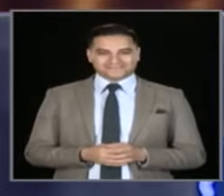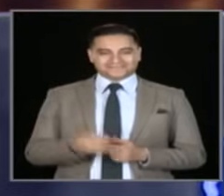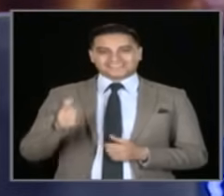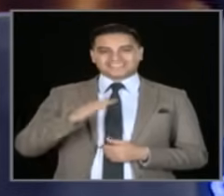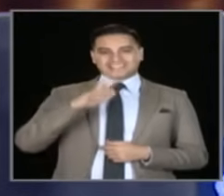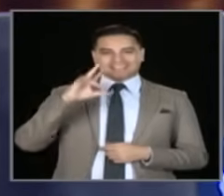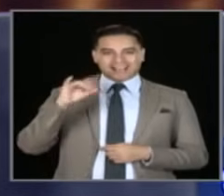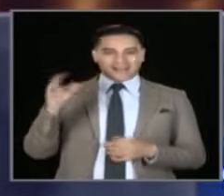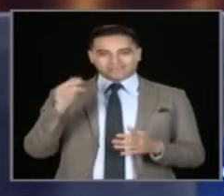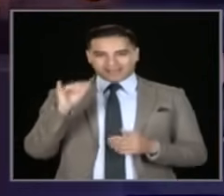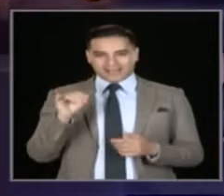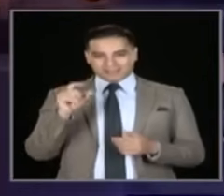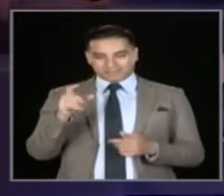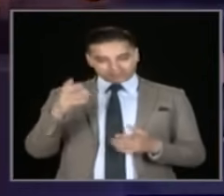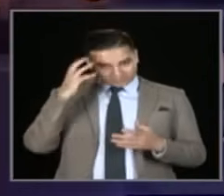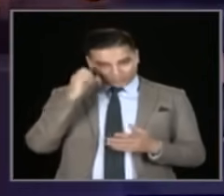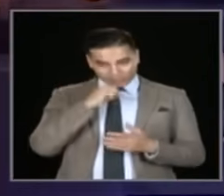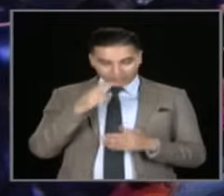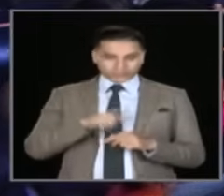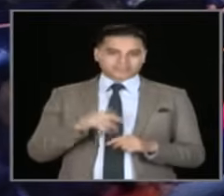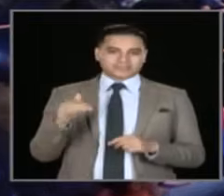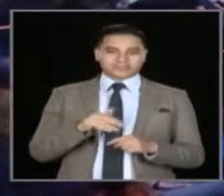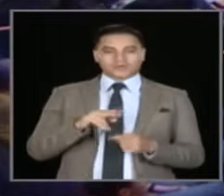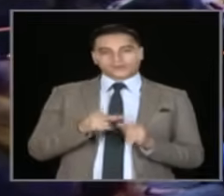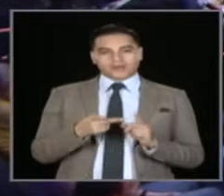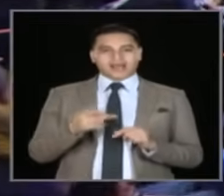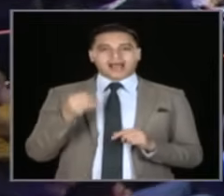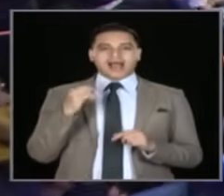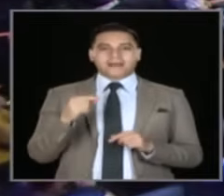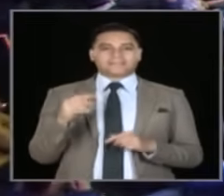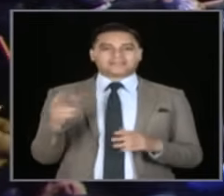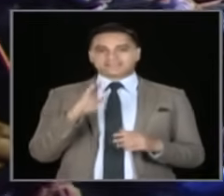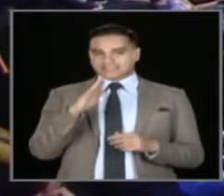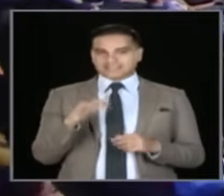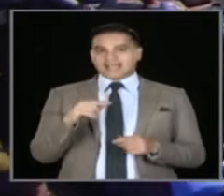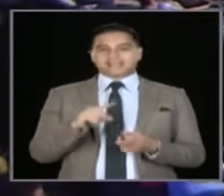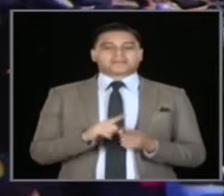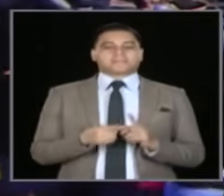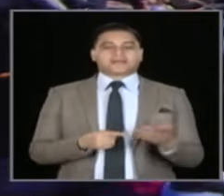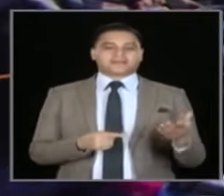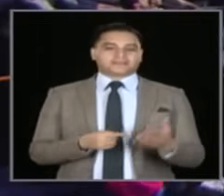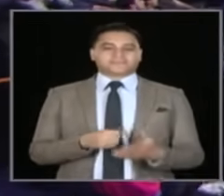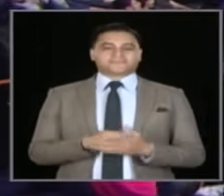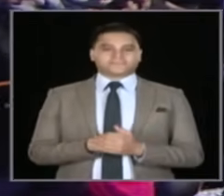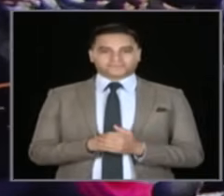إسلام أيمن تفضل تسمع أغنية وترجع لنا تاني. أحمد السيد تعالى مكان.